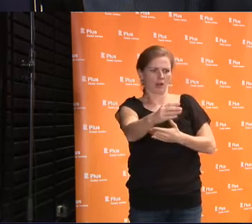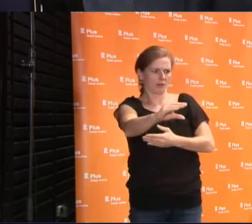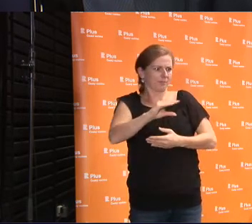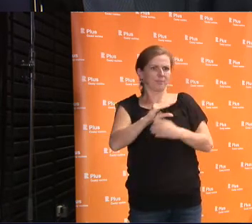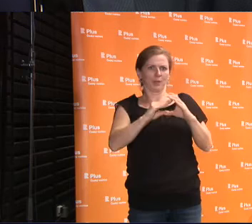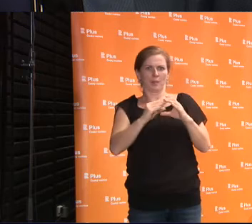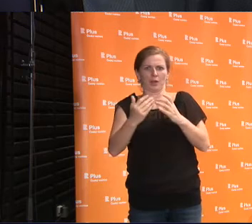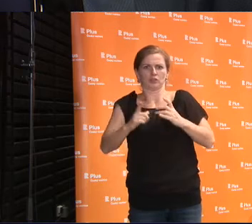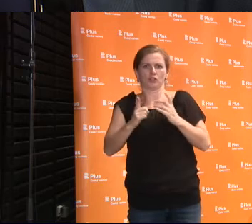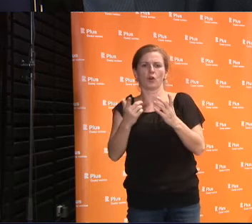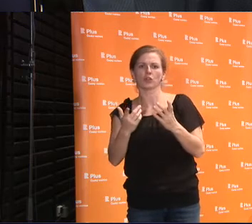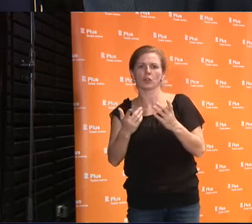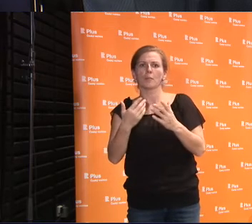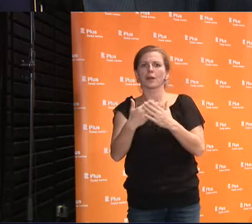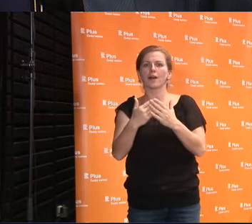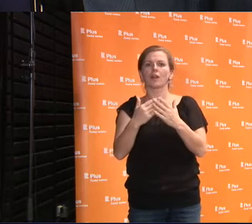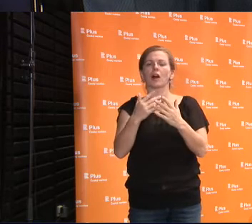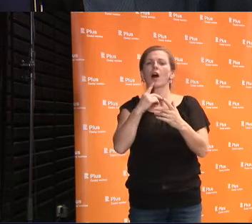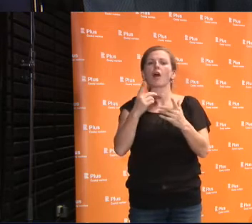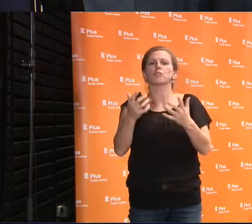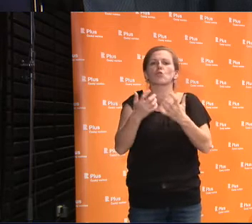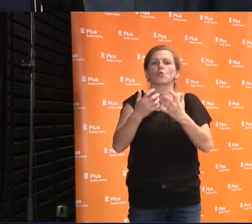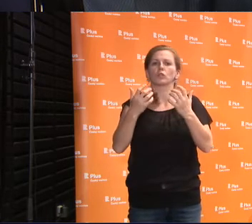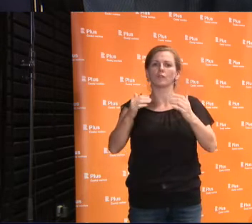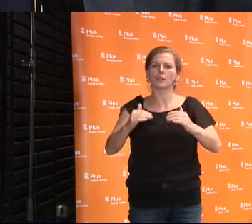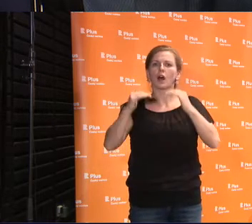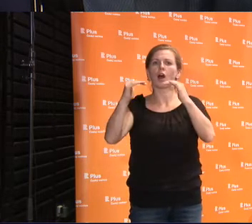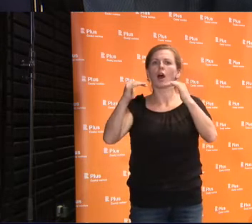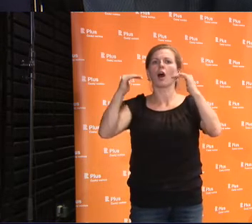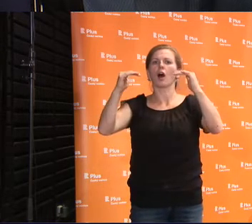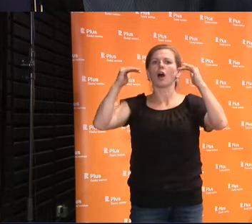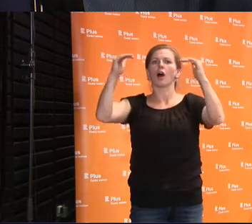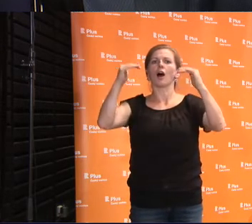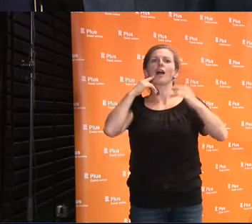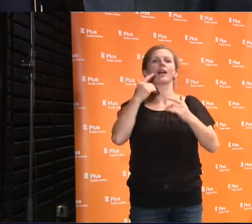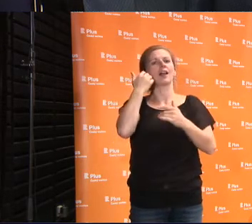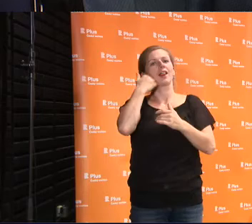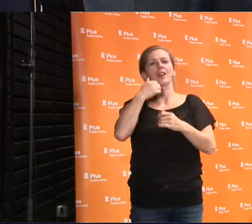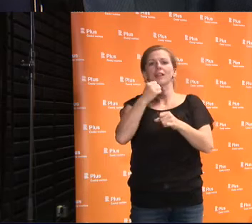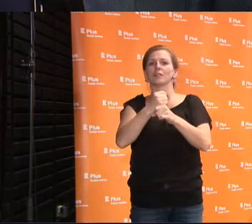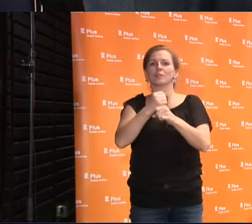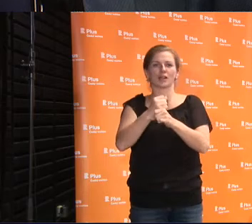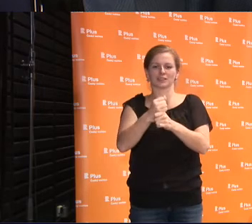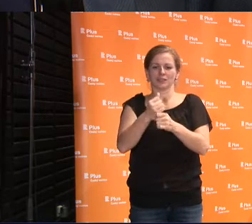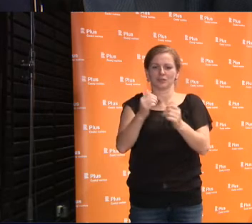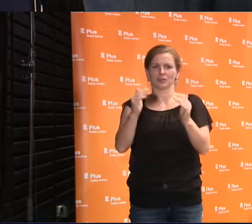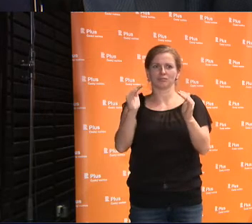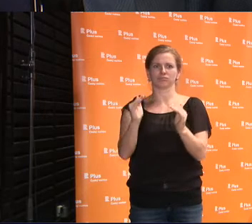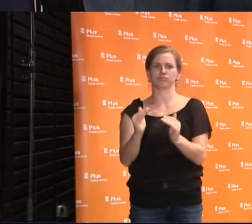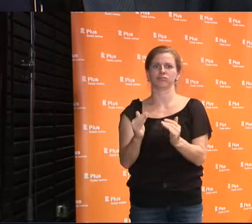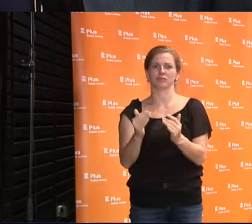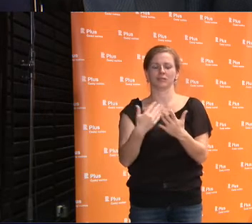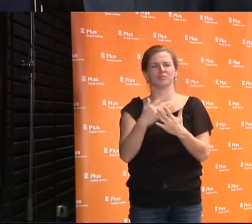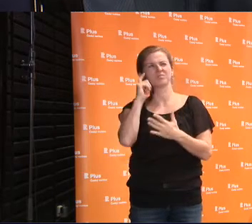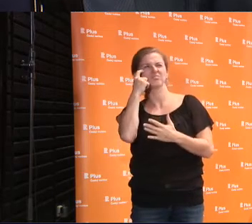ukazuje, tak vlastně tu produktivitu zvyšuje bez menší potřebou lidské práce. Tak budeme muset najít způsob, najít vlastně